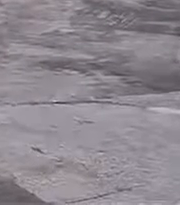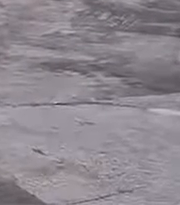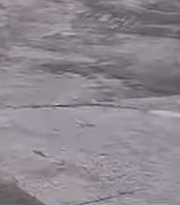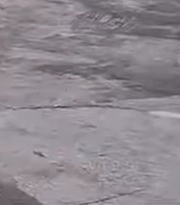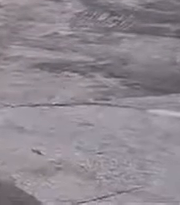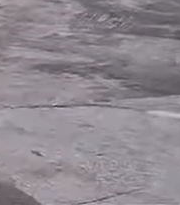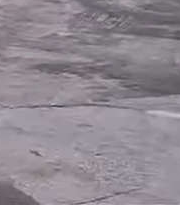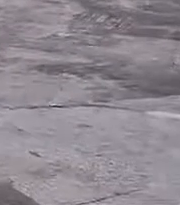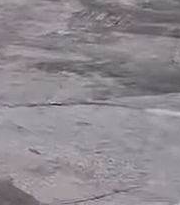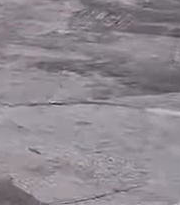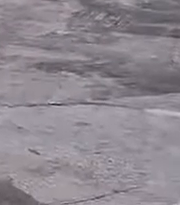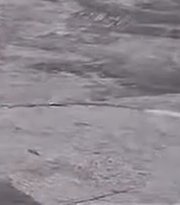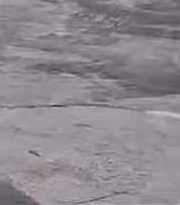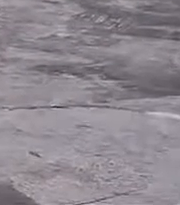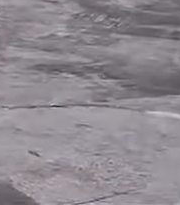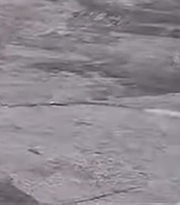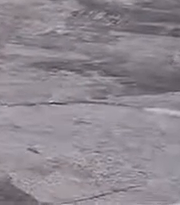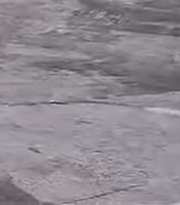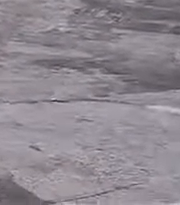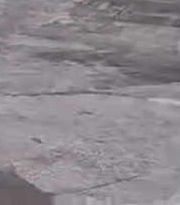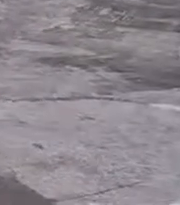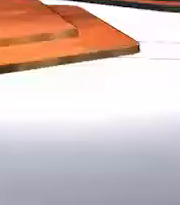받았어요.